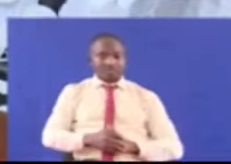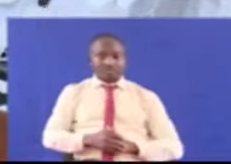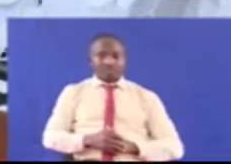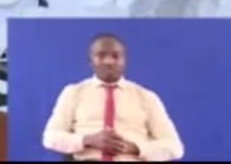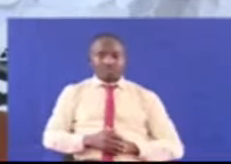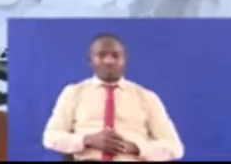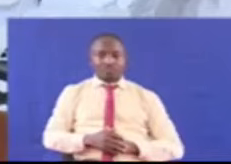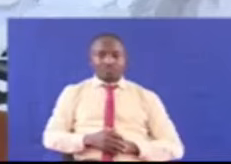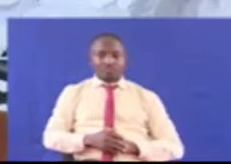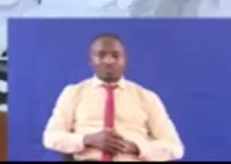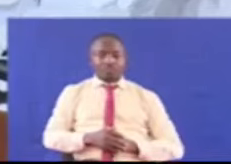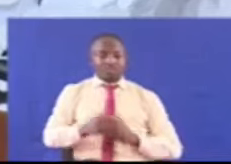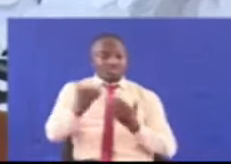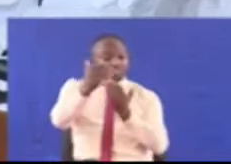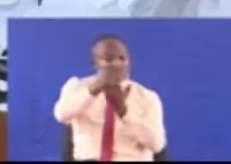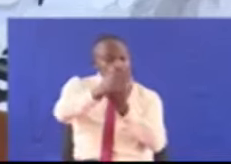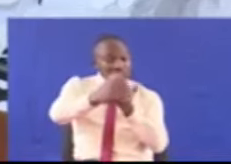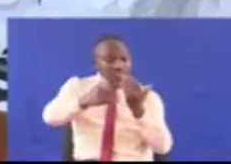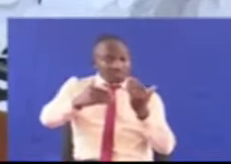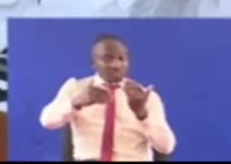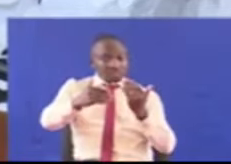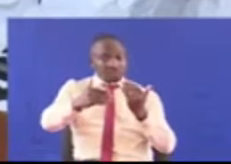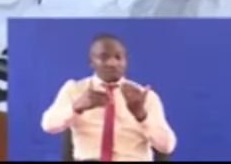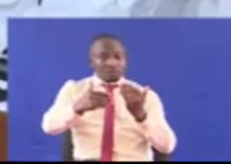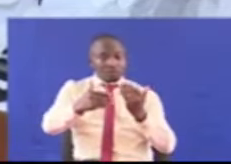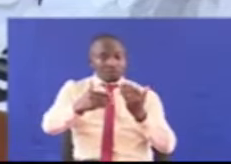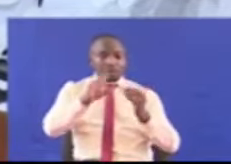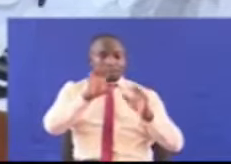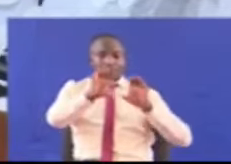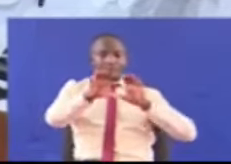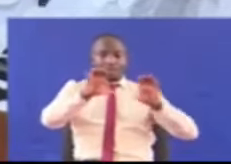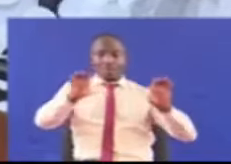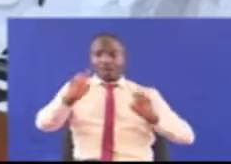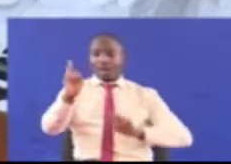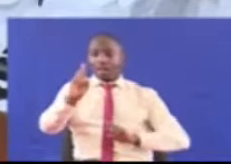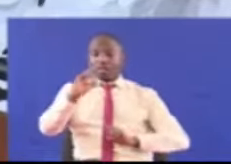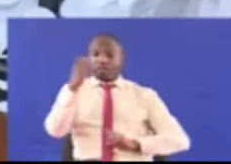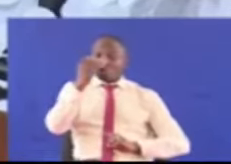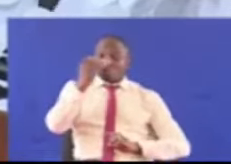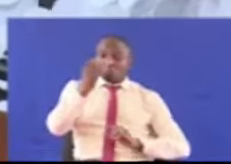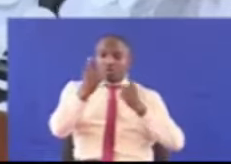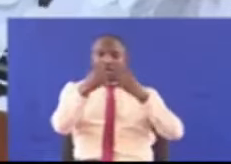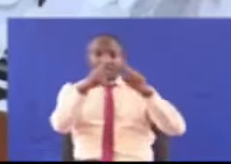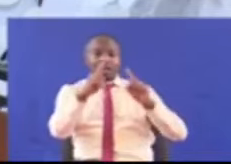Walizilepo nchi kwa rangi tatu: nyekundu, manjano na kijani.